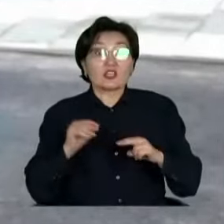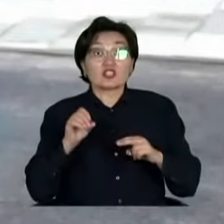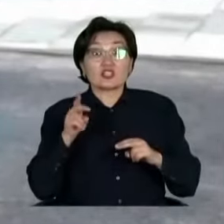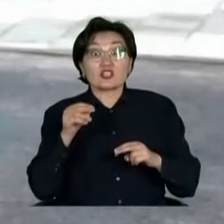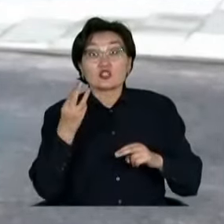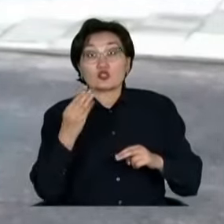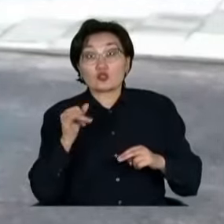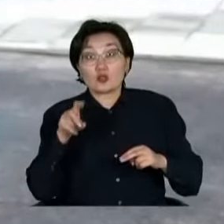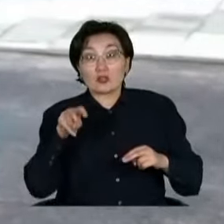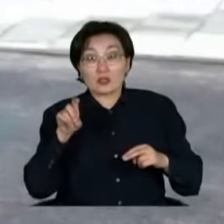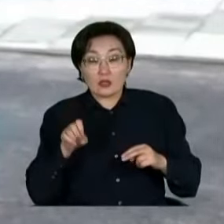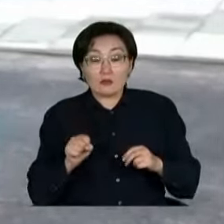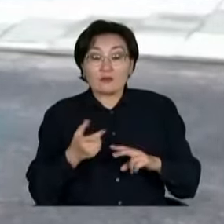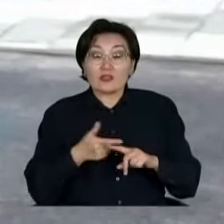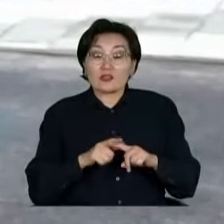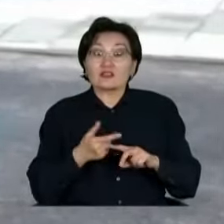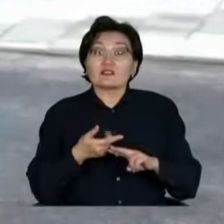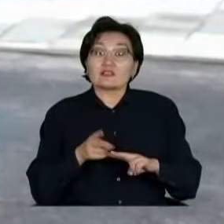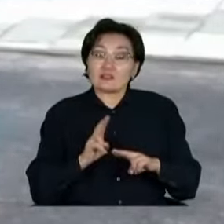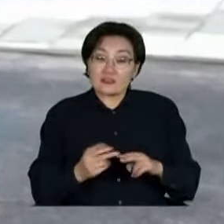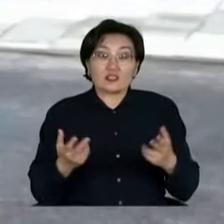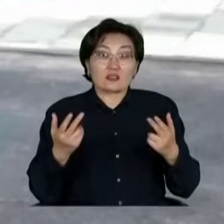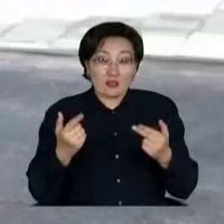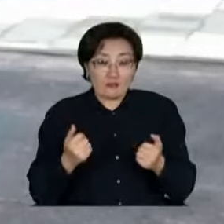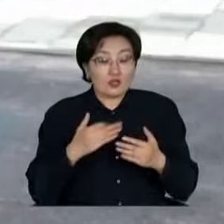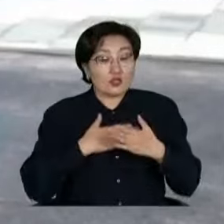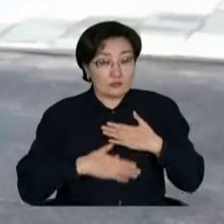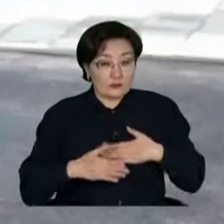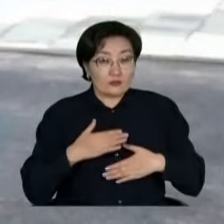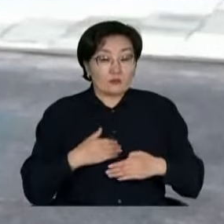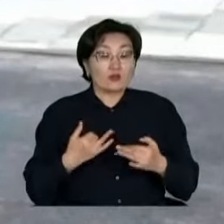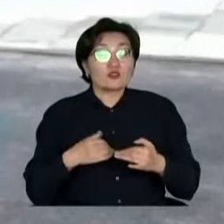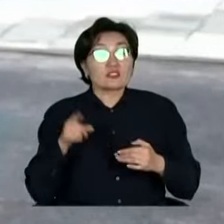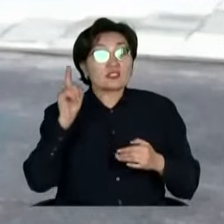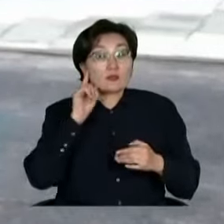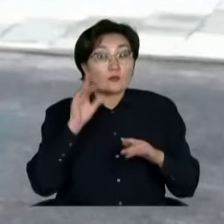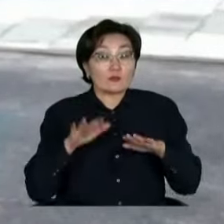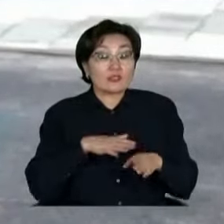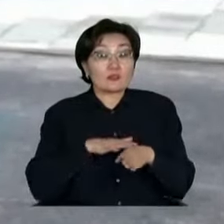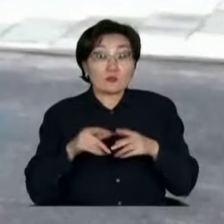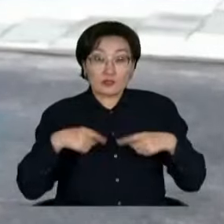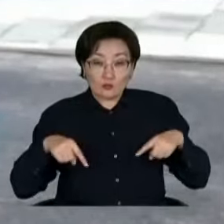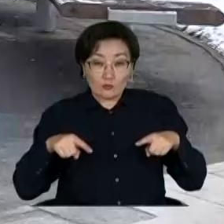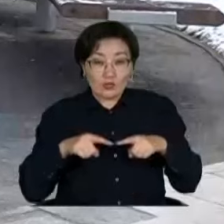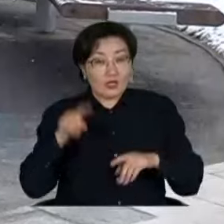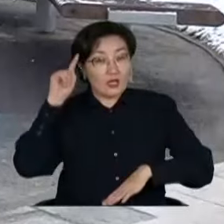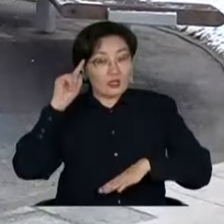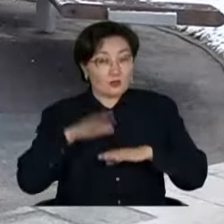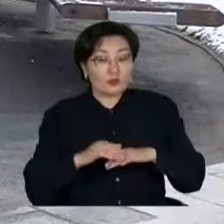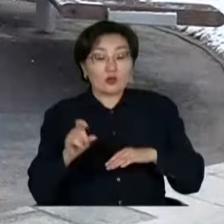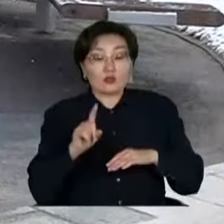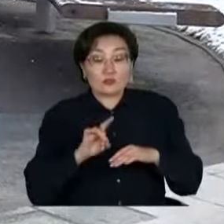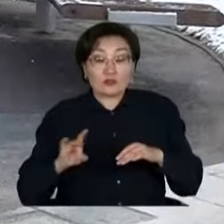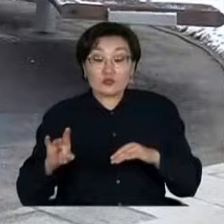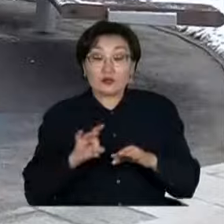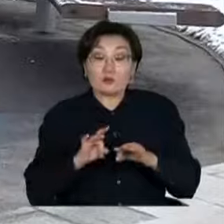«Шугыла», конечно, довольны и хотели бы выразить благодарность, что мы услышаны местным исполнительным органом акимата Наурызбайского района. Хотел